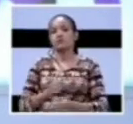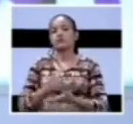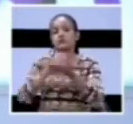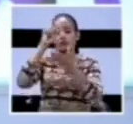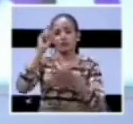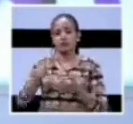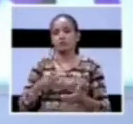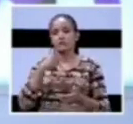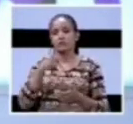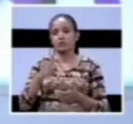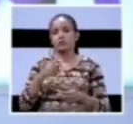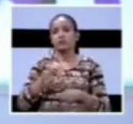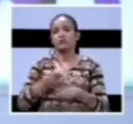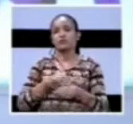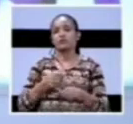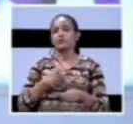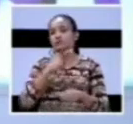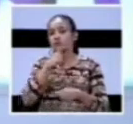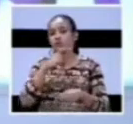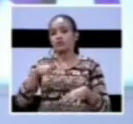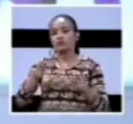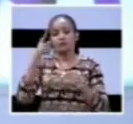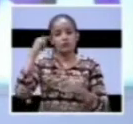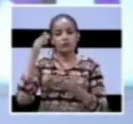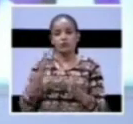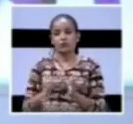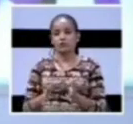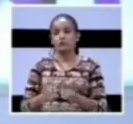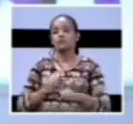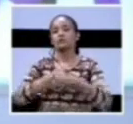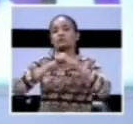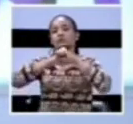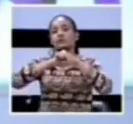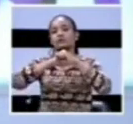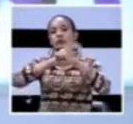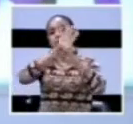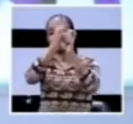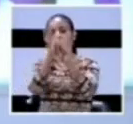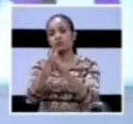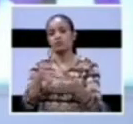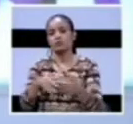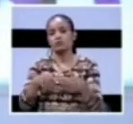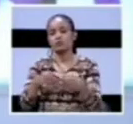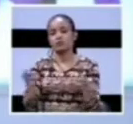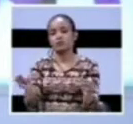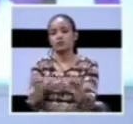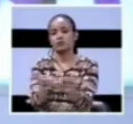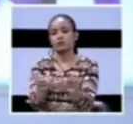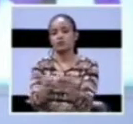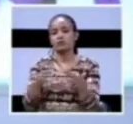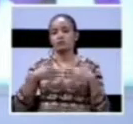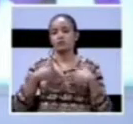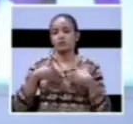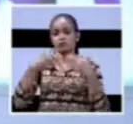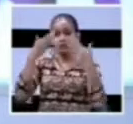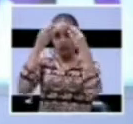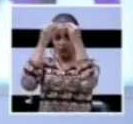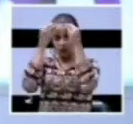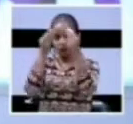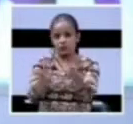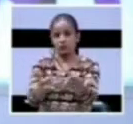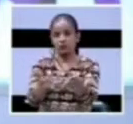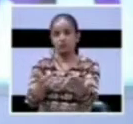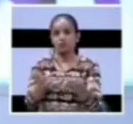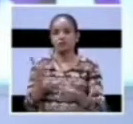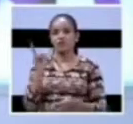ተባሂሉ ኣብ እንግሊዝ ዝርከቡ ተጋሩ ንመኸተ ቫይረስ ኮሮና ዝውዕል ገንዘብ የተኣኻኽቡ ከም ዘለዉ ኣፍሊጦም።